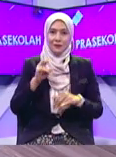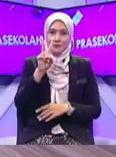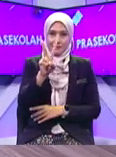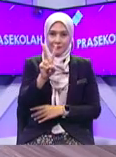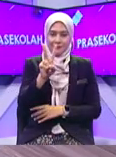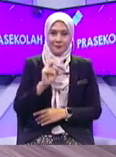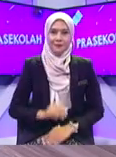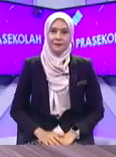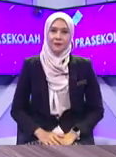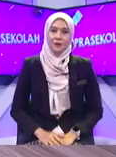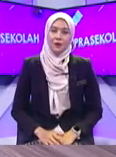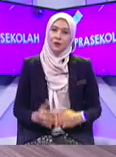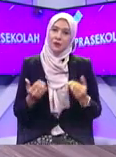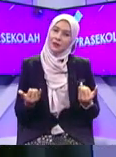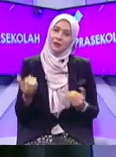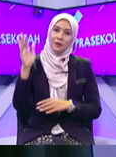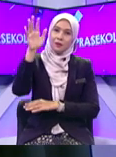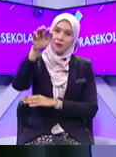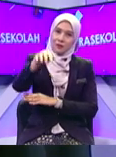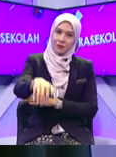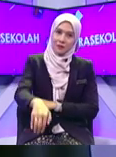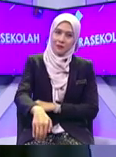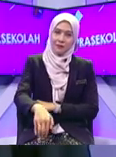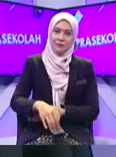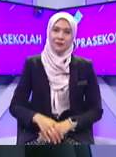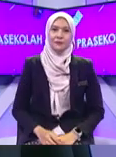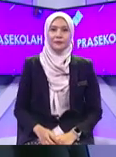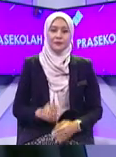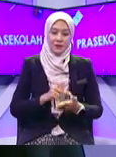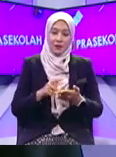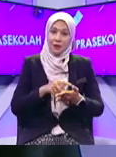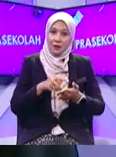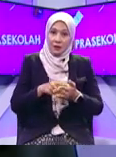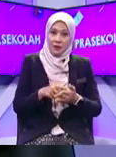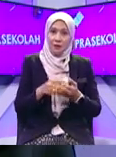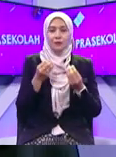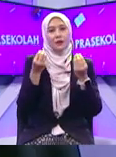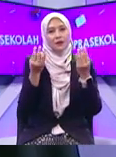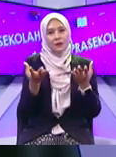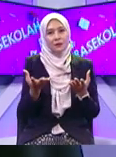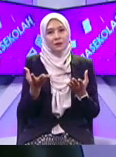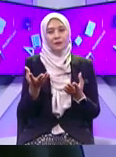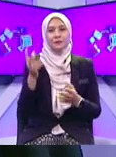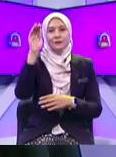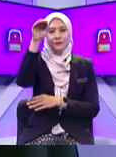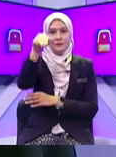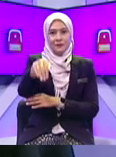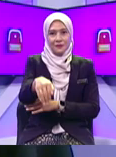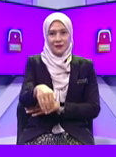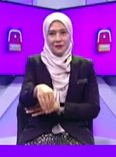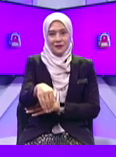kedua ini kita gunakan jengkal berapa kah banyak jengkol yang ada di atas